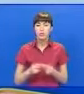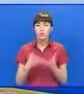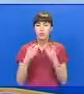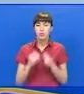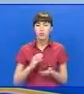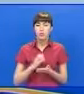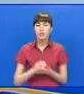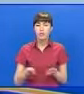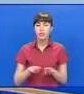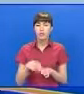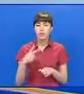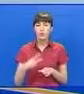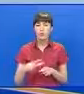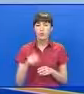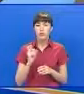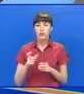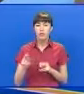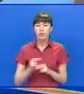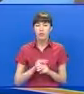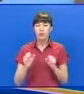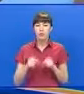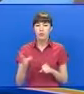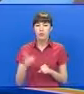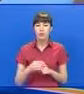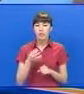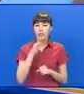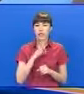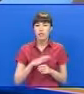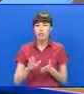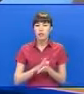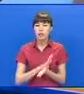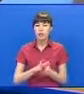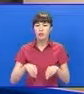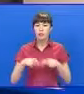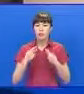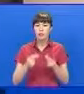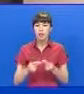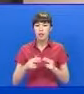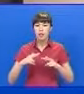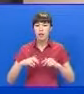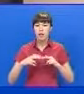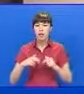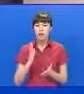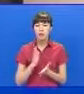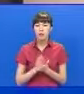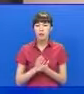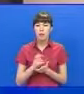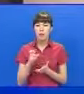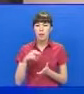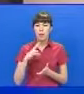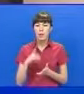бөлімінде бір күнде 20 адам ем қабылдай алады. Тиісті дәрі-дәрмектер тегін. Кең лабораторияларымыз бар. Бақ лаборатория бар,